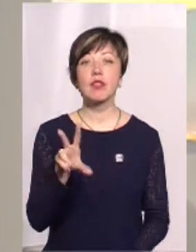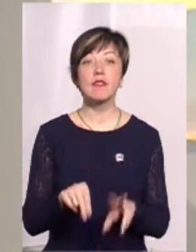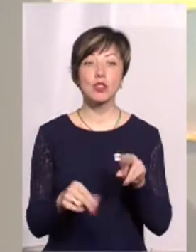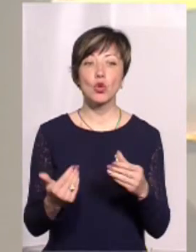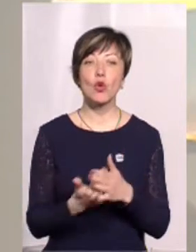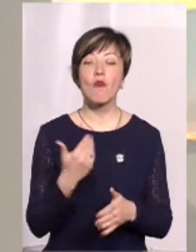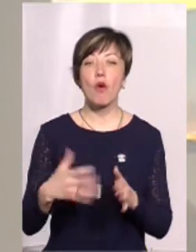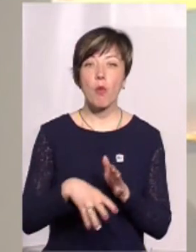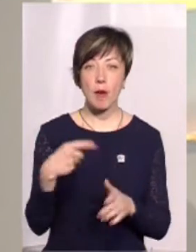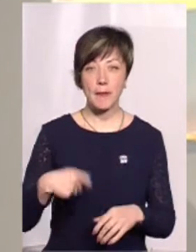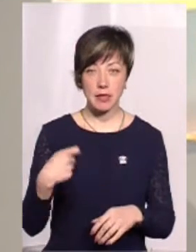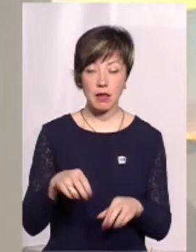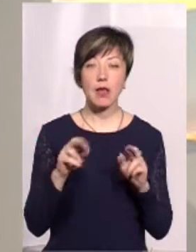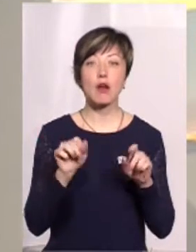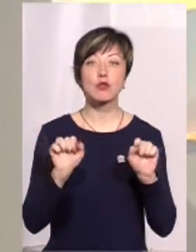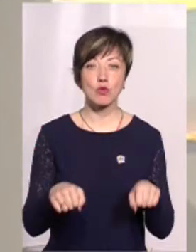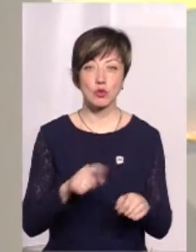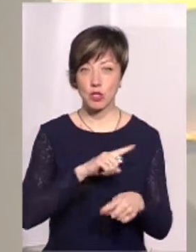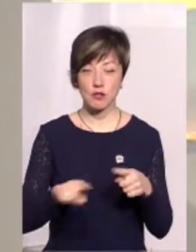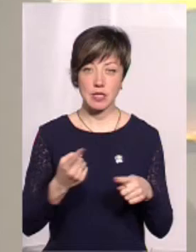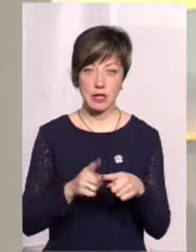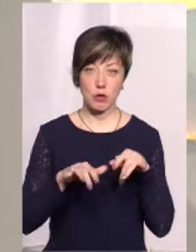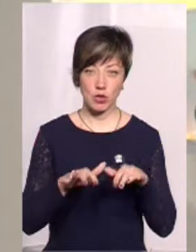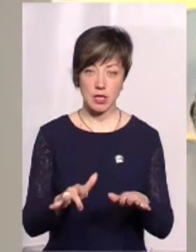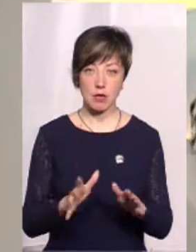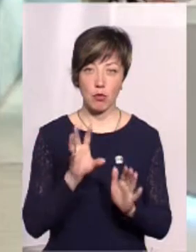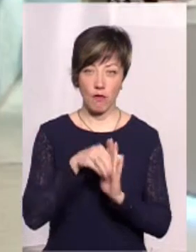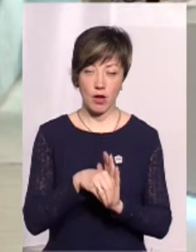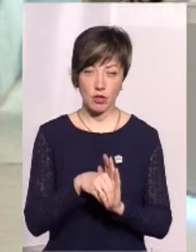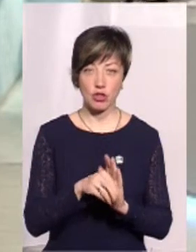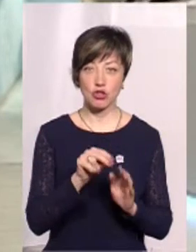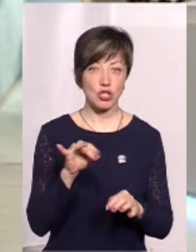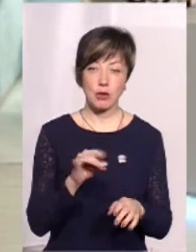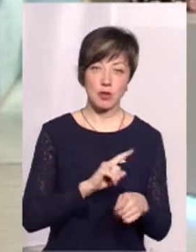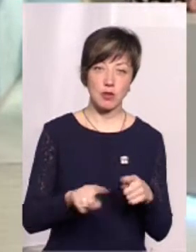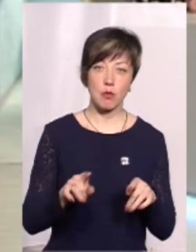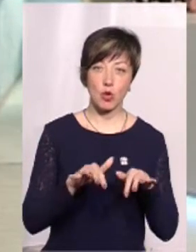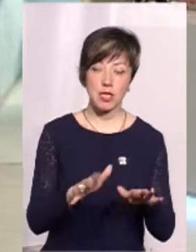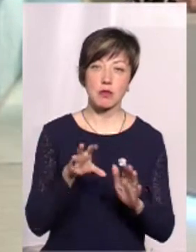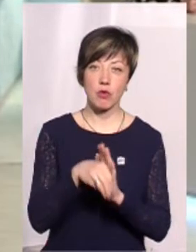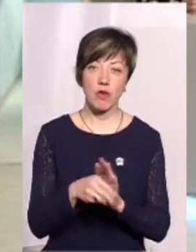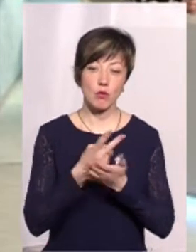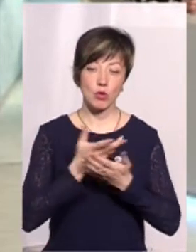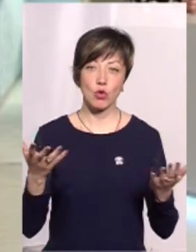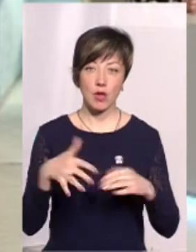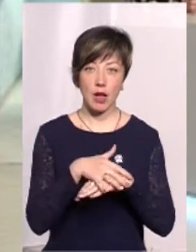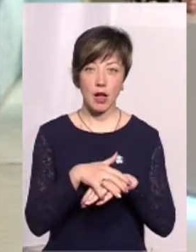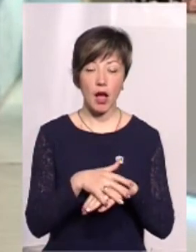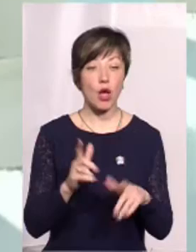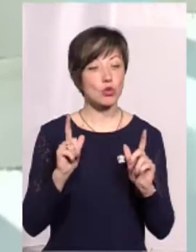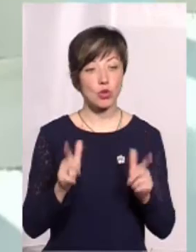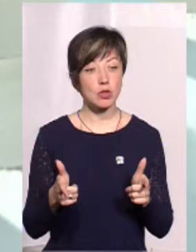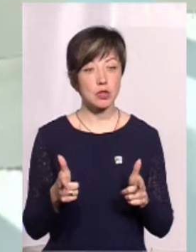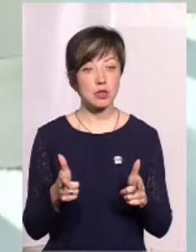вважаєте, новообраний президент, як зможе пришвидшити цей процес запровадження, чи не пришвидшити процес запровадження прозорого ринку? А